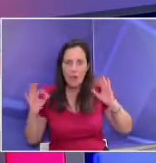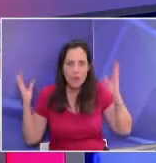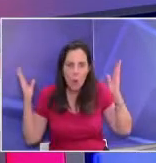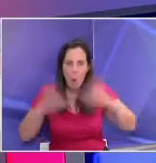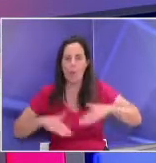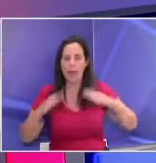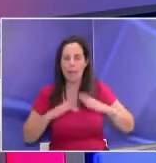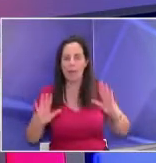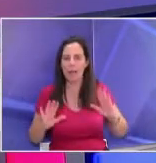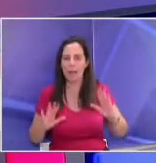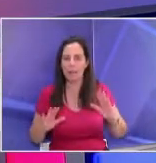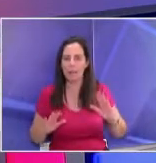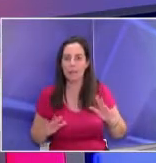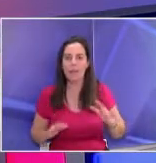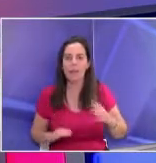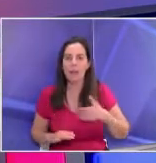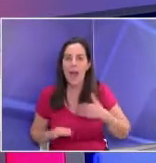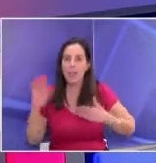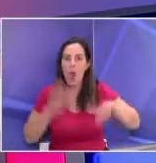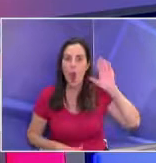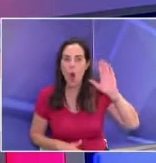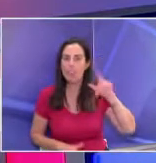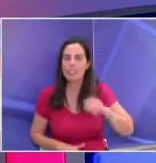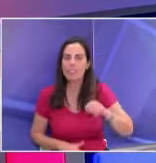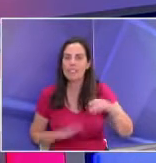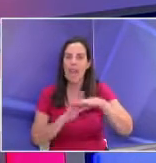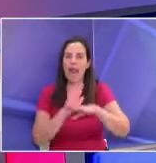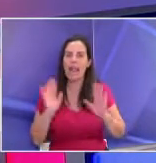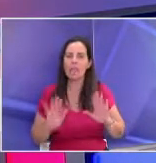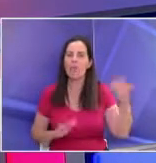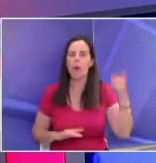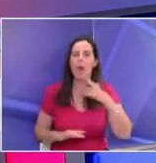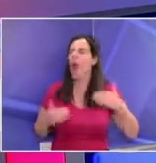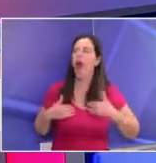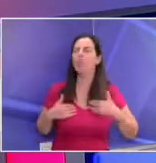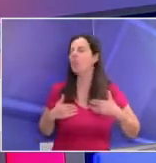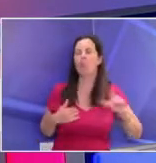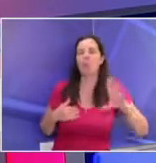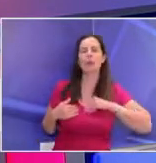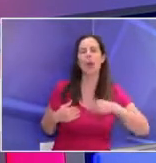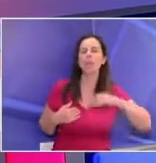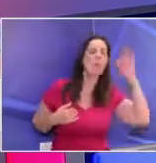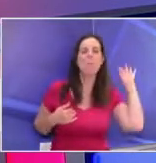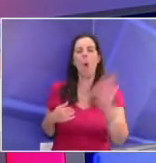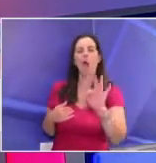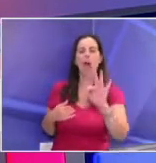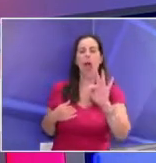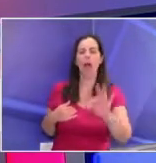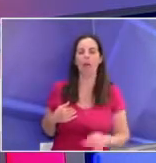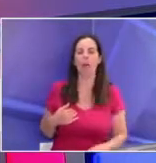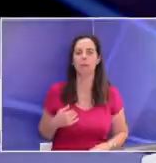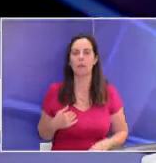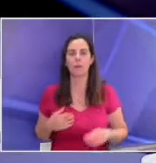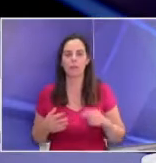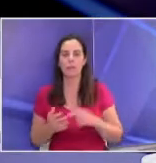הבית, הסכם אוסלו, אבל קיבלנו את זה. למה? כי היה רוב. זה הכללים של המשחק. מה הוא אמר? הוא אמר, אני שובר את הכלים, אני פוגע בעיקרון הדמוקרטי. פושעי אוסלו